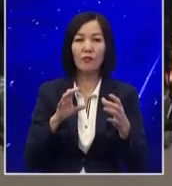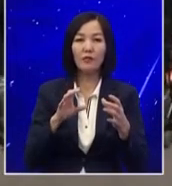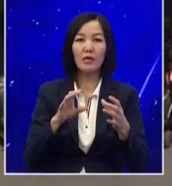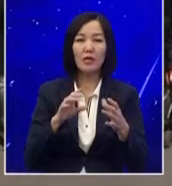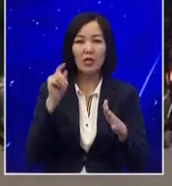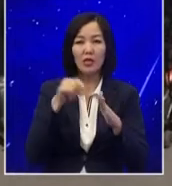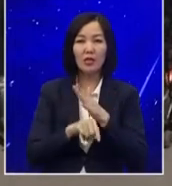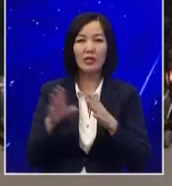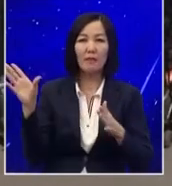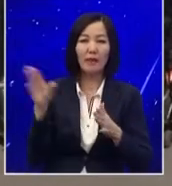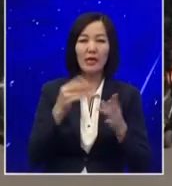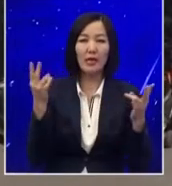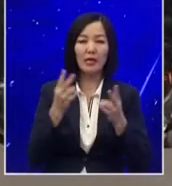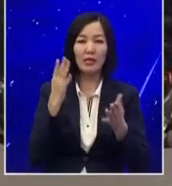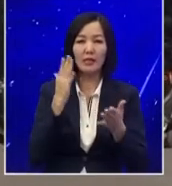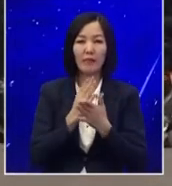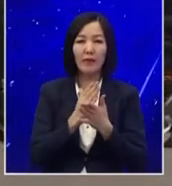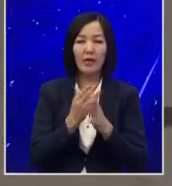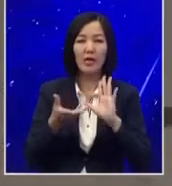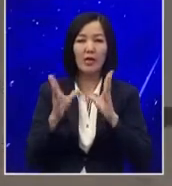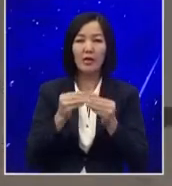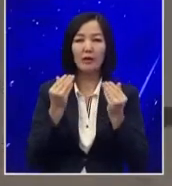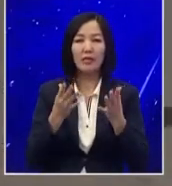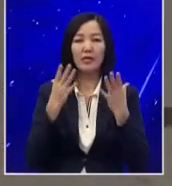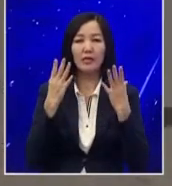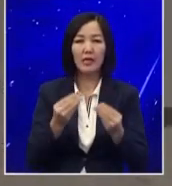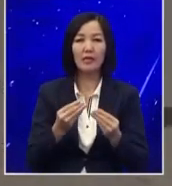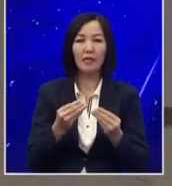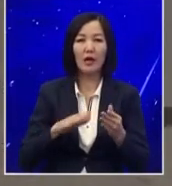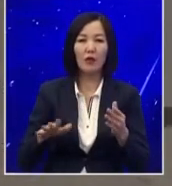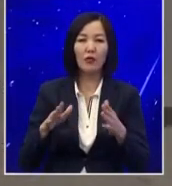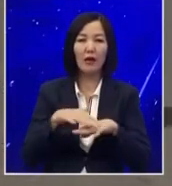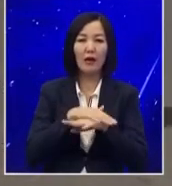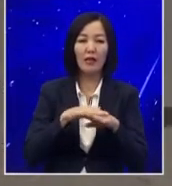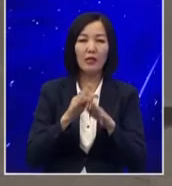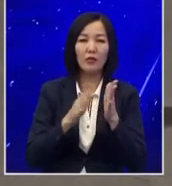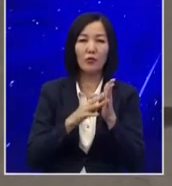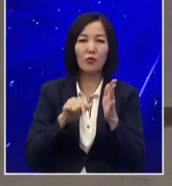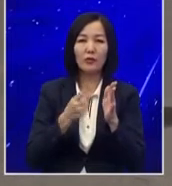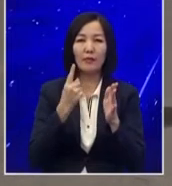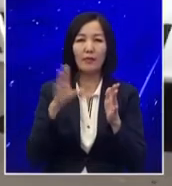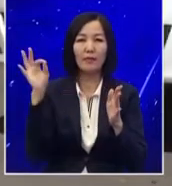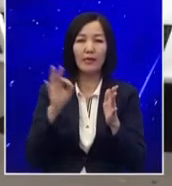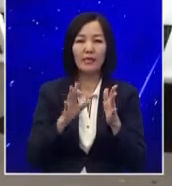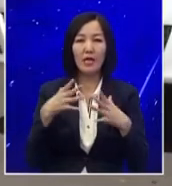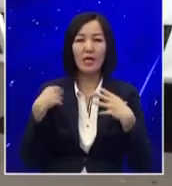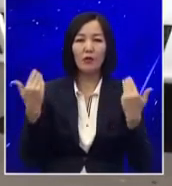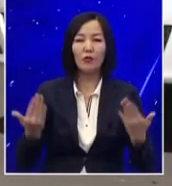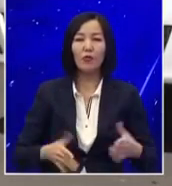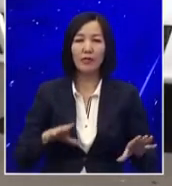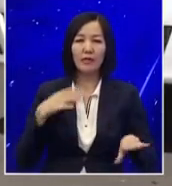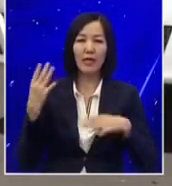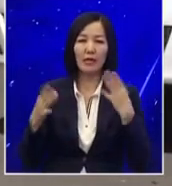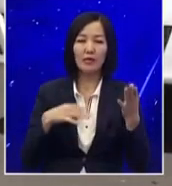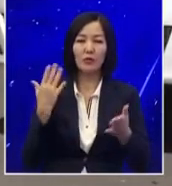автобустар заманауи, ішінде бар қажеттілік қарастырылған. Жалпы қазіргі таңда аудан халқының 9.1% салауатты өмір